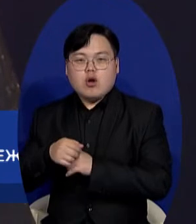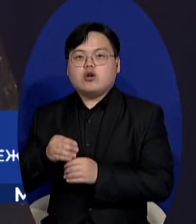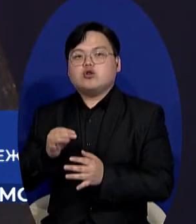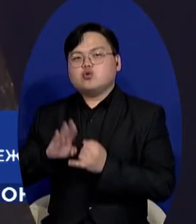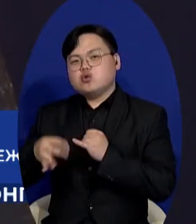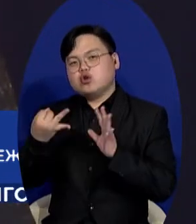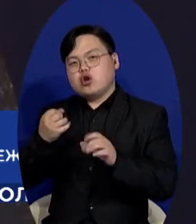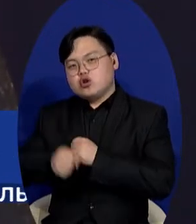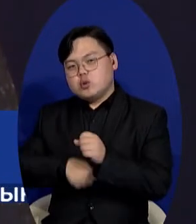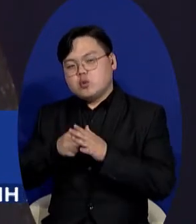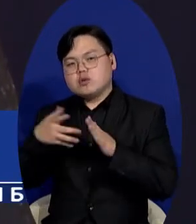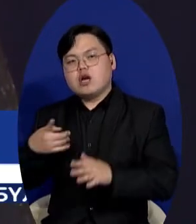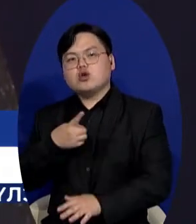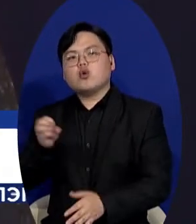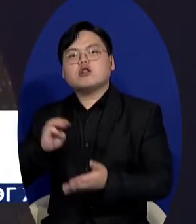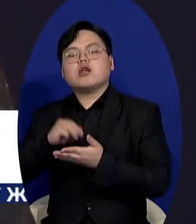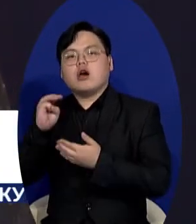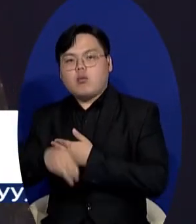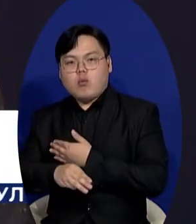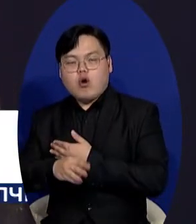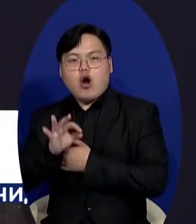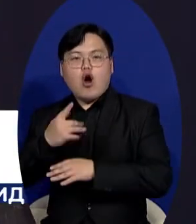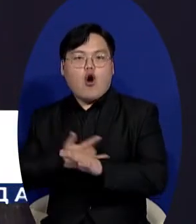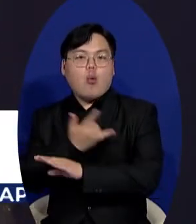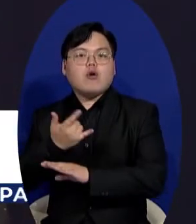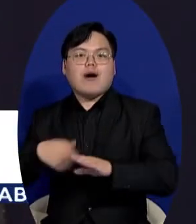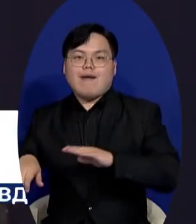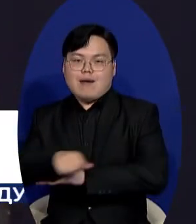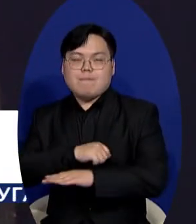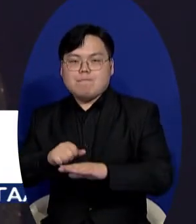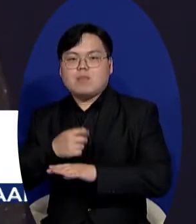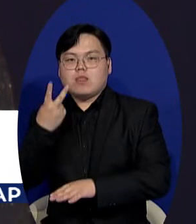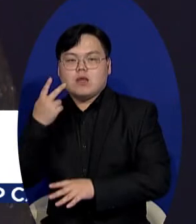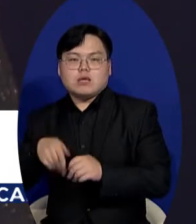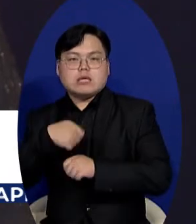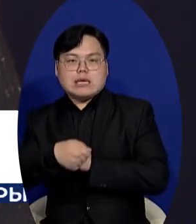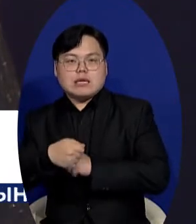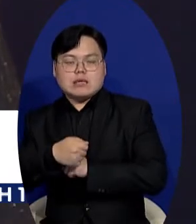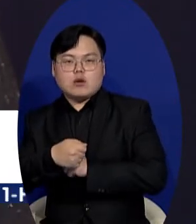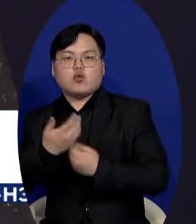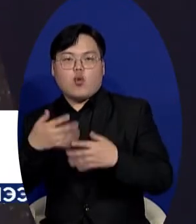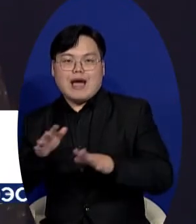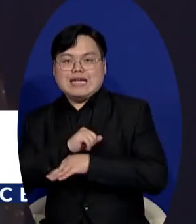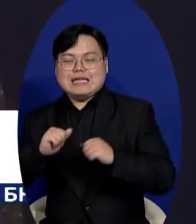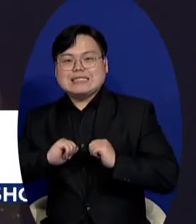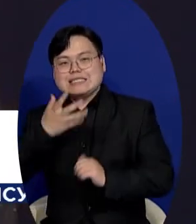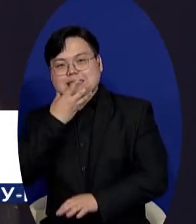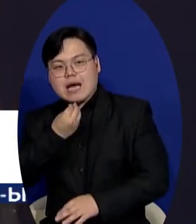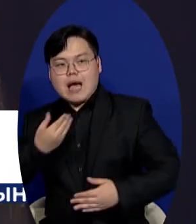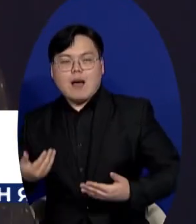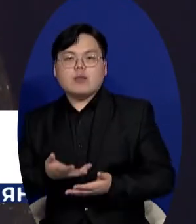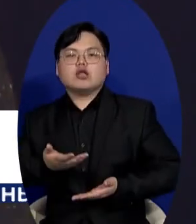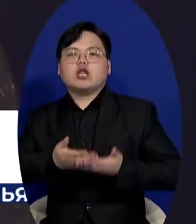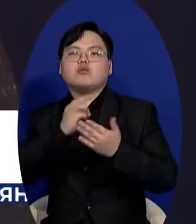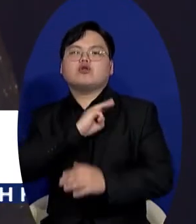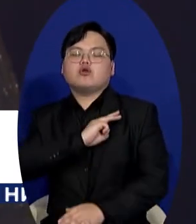7 жилийн хугацаанд Өмнөгов аймгийн тавтууртай хөгжилд одоо зарцуулсан байна. Энэ нь иргэдийнхэн сайн сайхан байдлыг